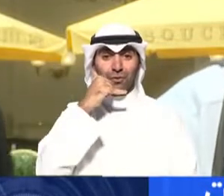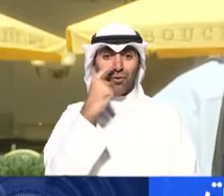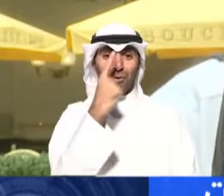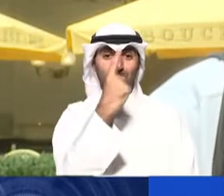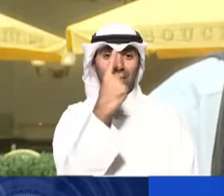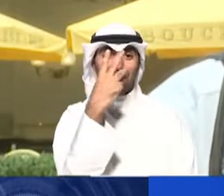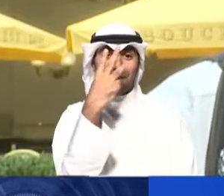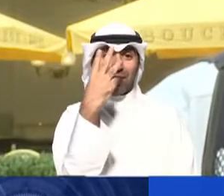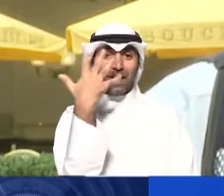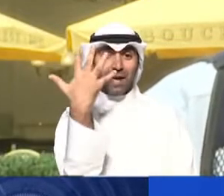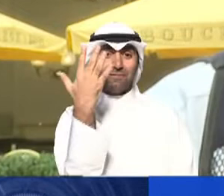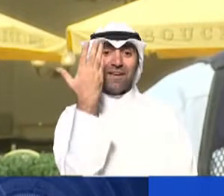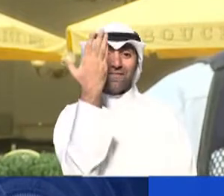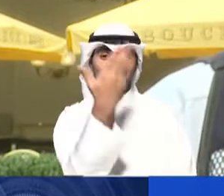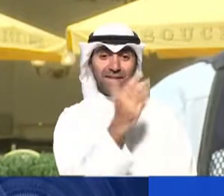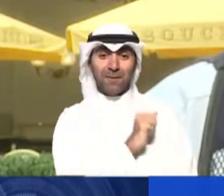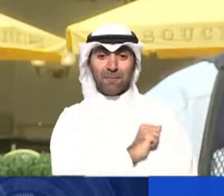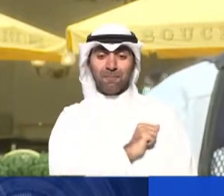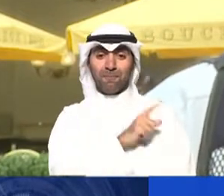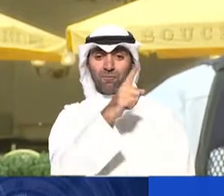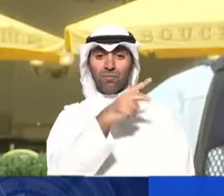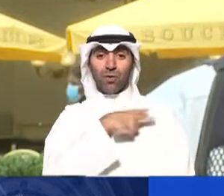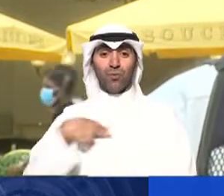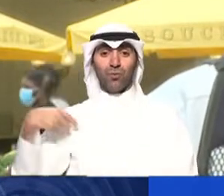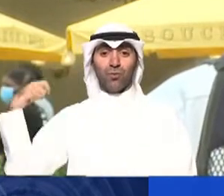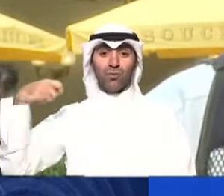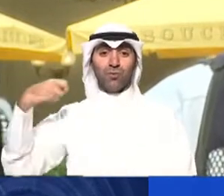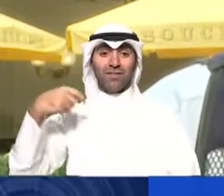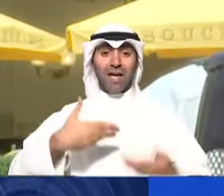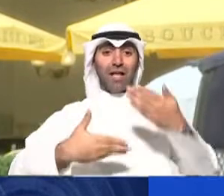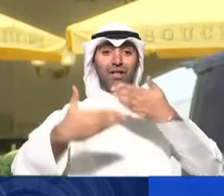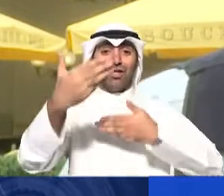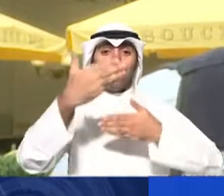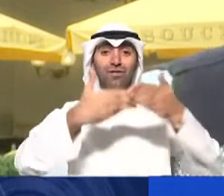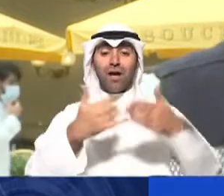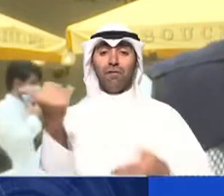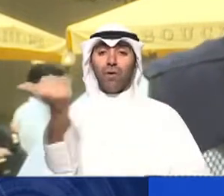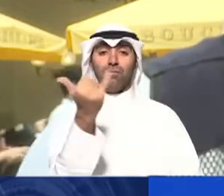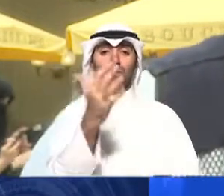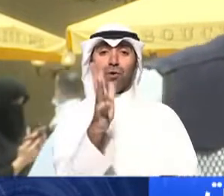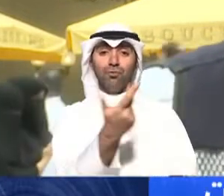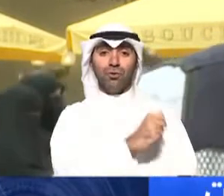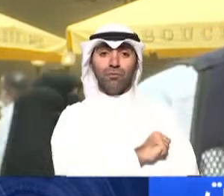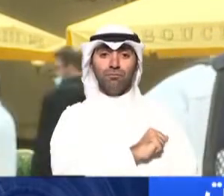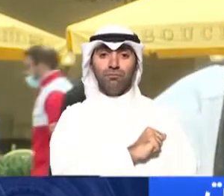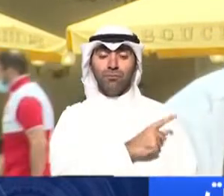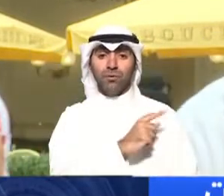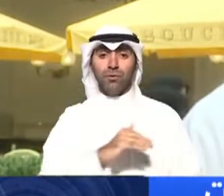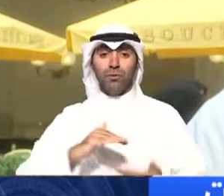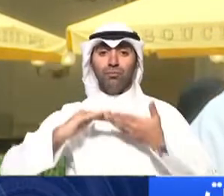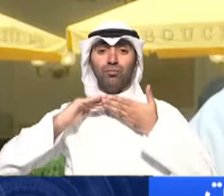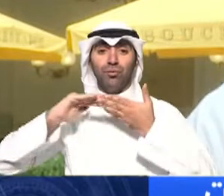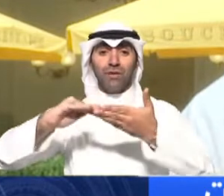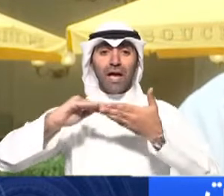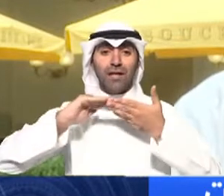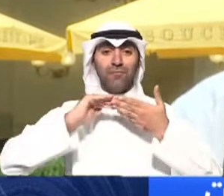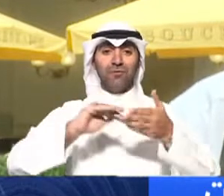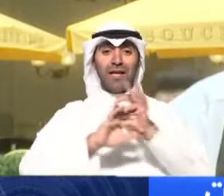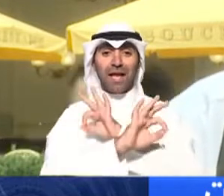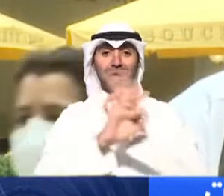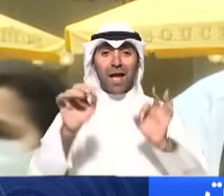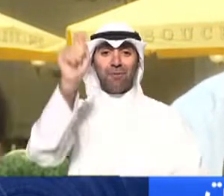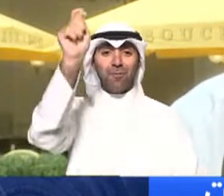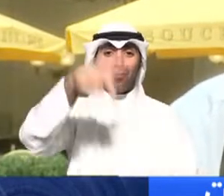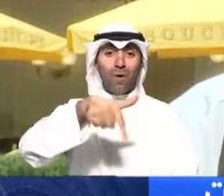والصناعة ممثلة بإدارة حماية المستهلك على مراقبة العروض الموسمية الخاصة بالأعياد، ولا